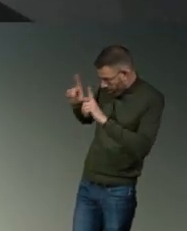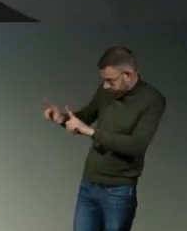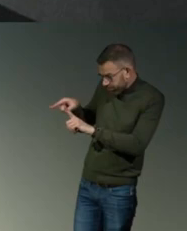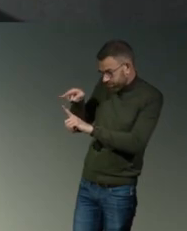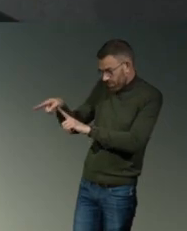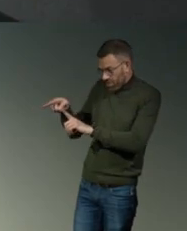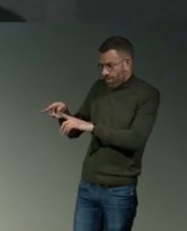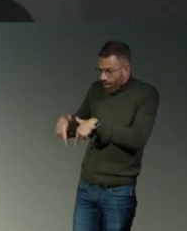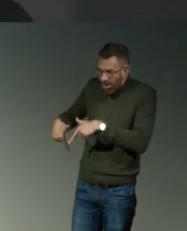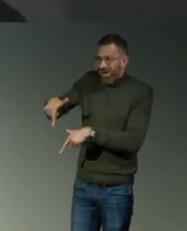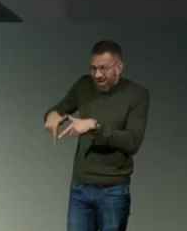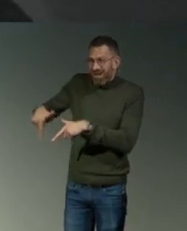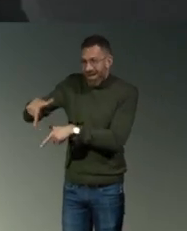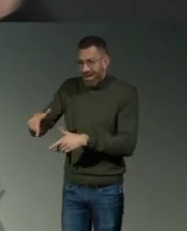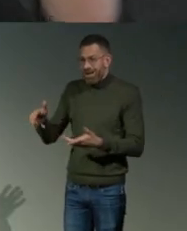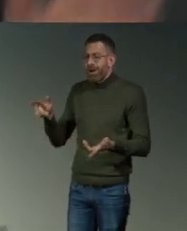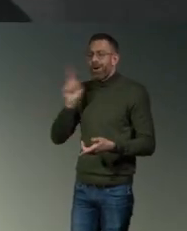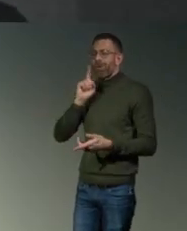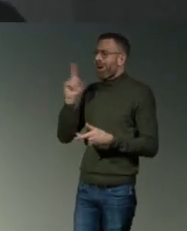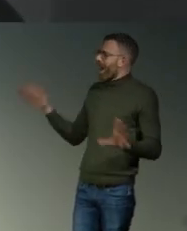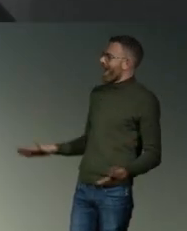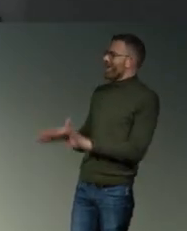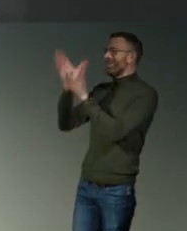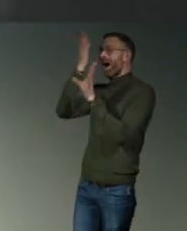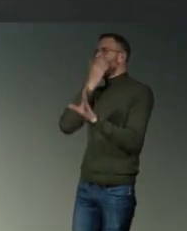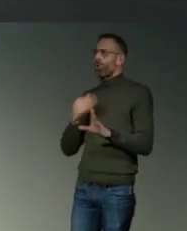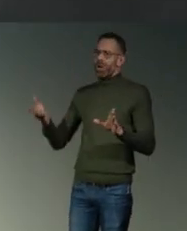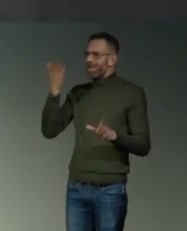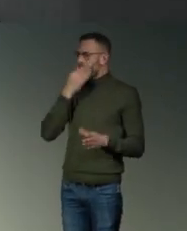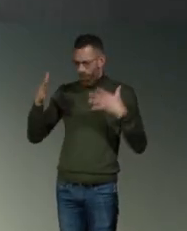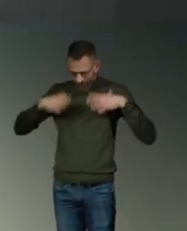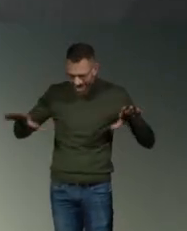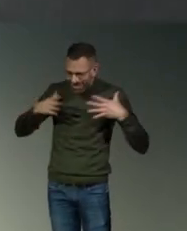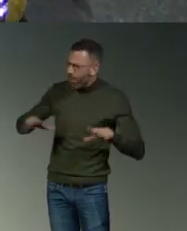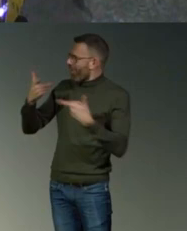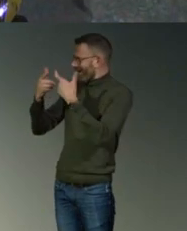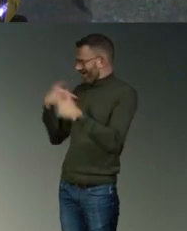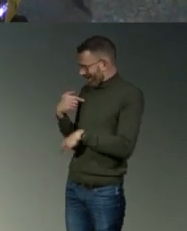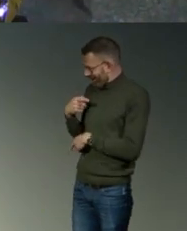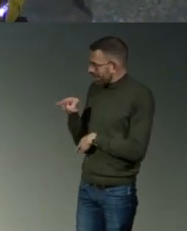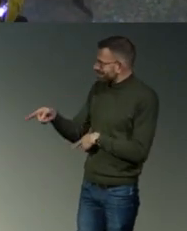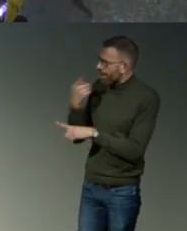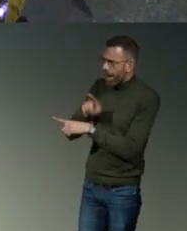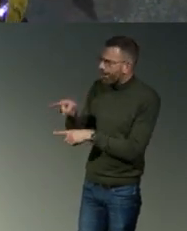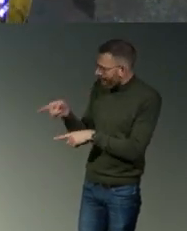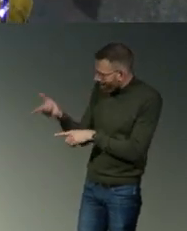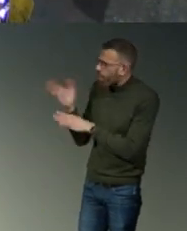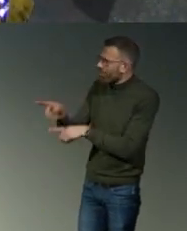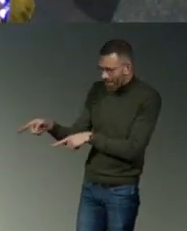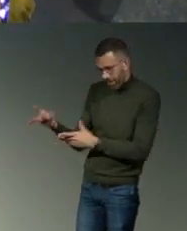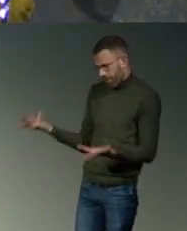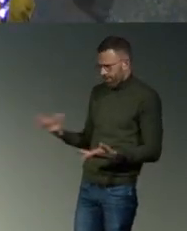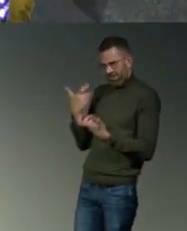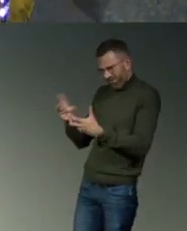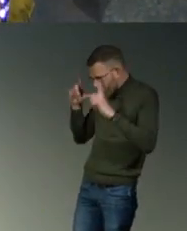parce que ça sera jamais dans le tableau idyllique de la grande vénerie. Voilà. Et notamment dans votre livre sur la chasse, il y a tout un développement